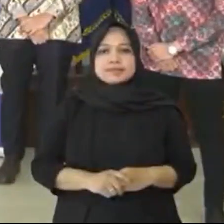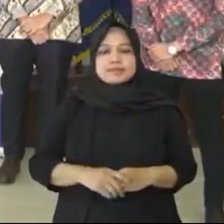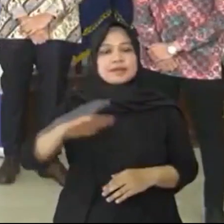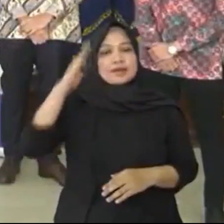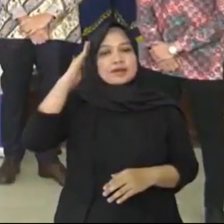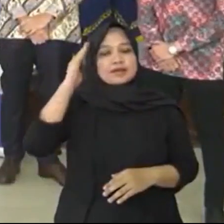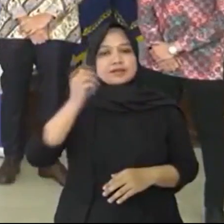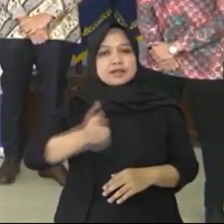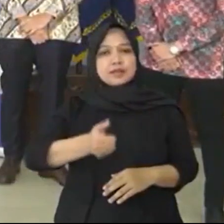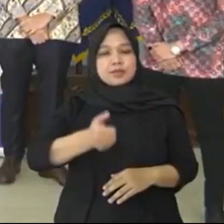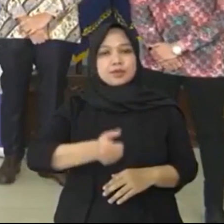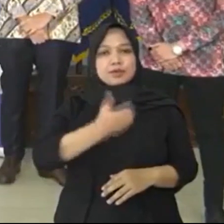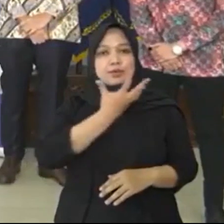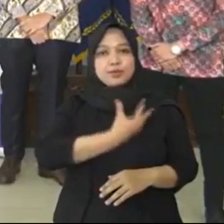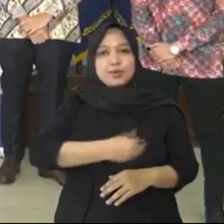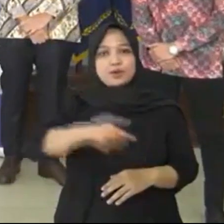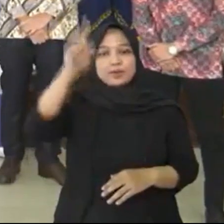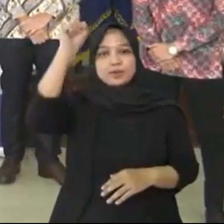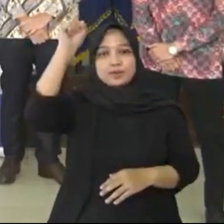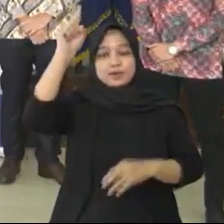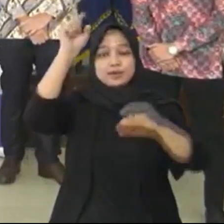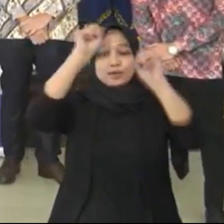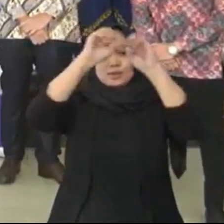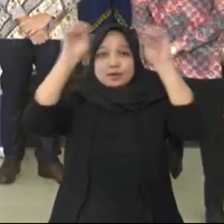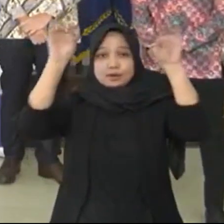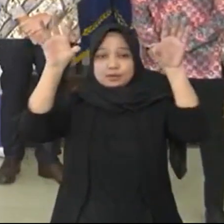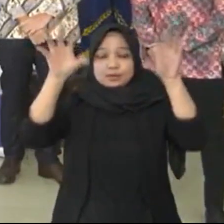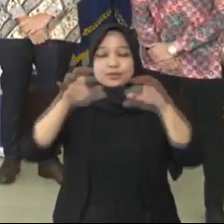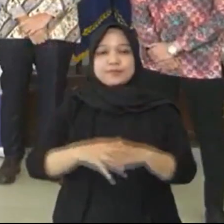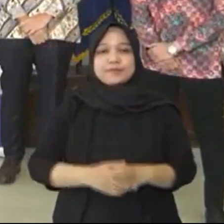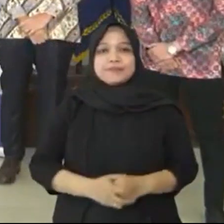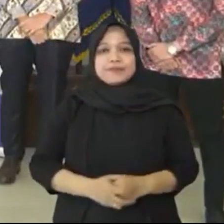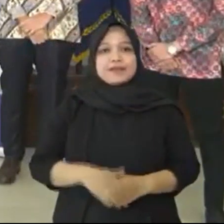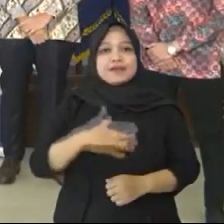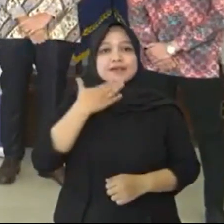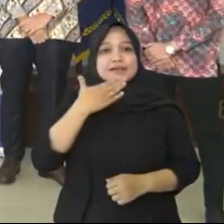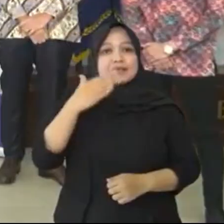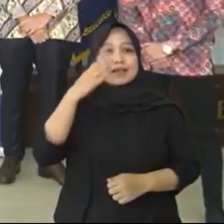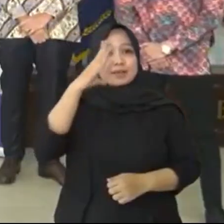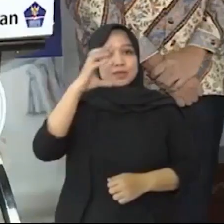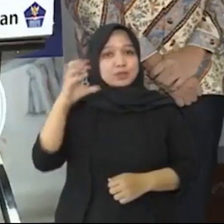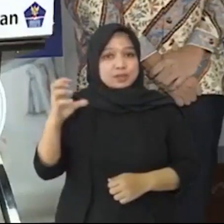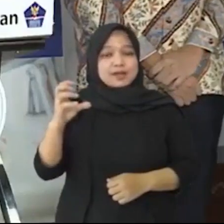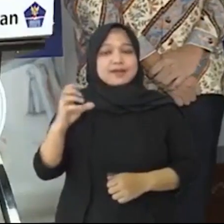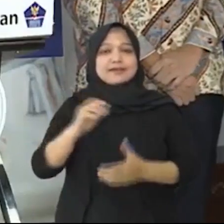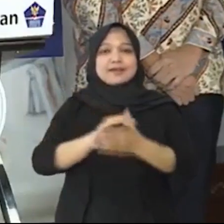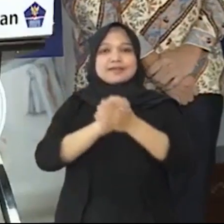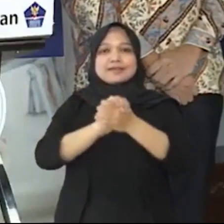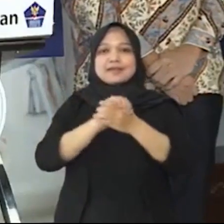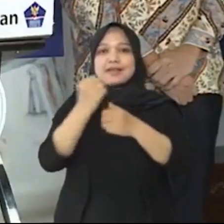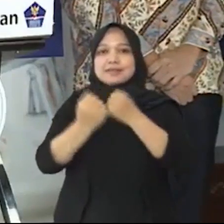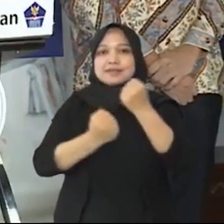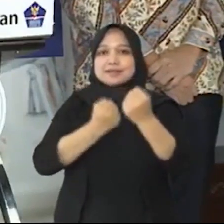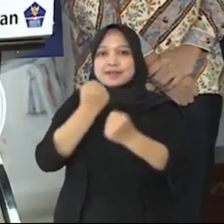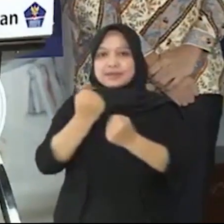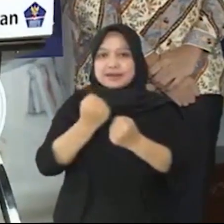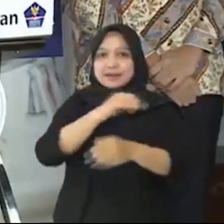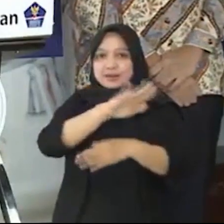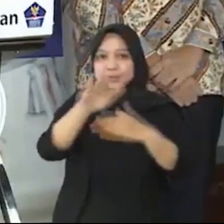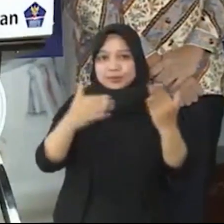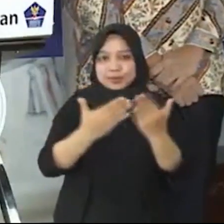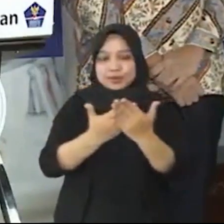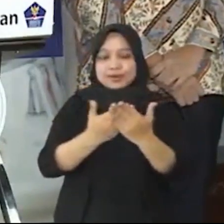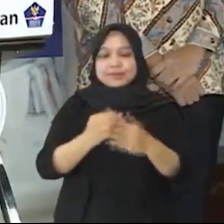Assalamualaikum warahmatullahi wabarakatuh Selamat sore dan salam sejahtera untuk kita